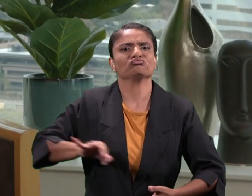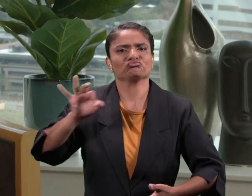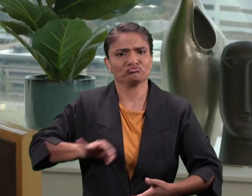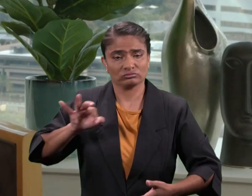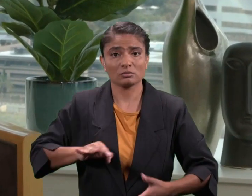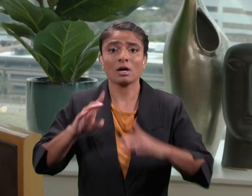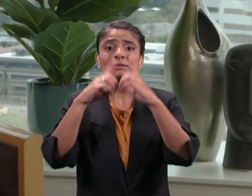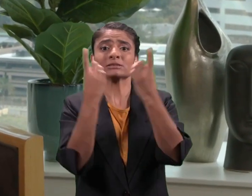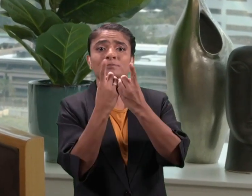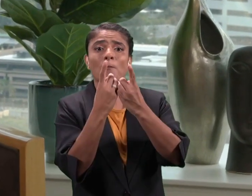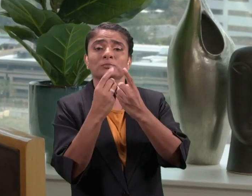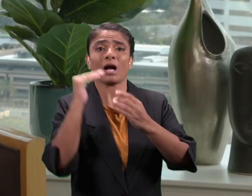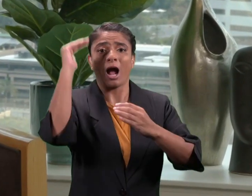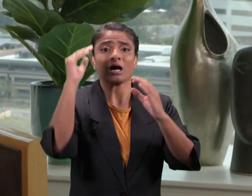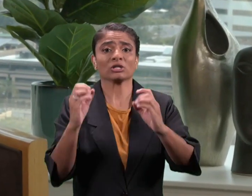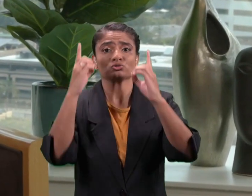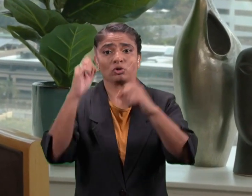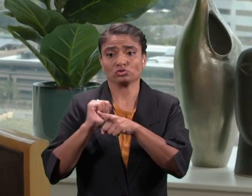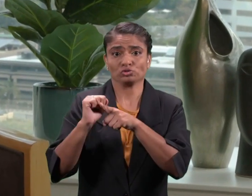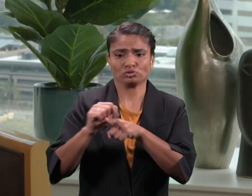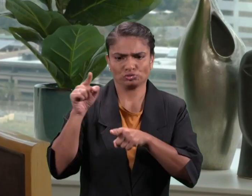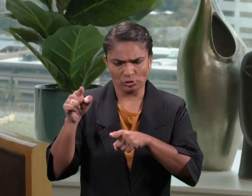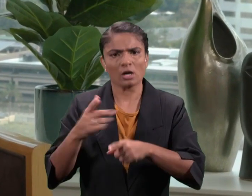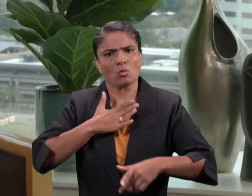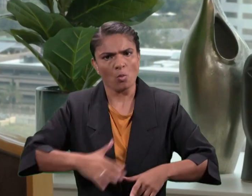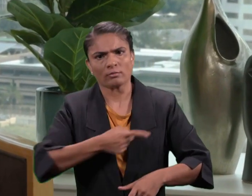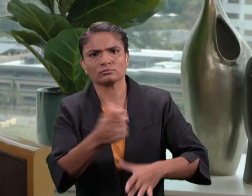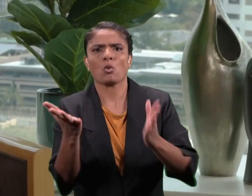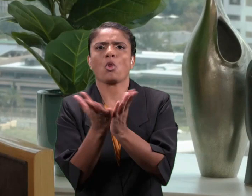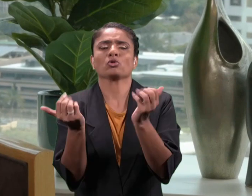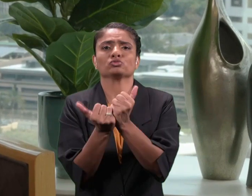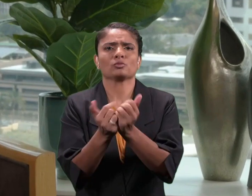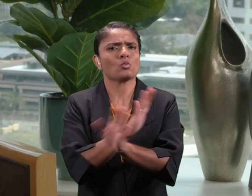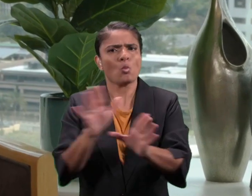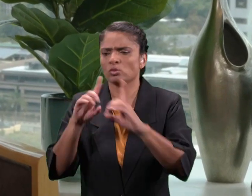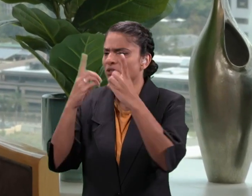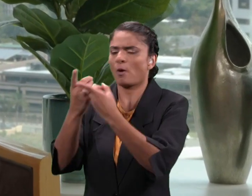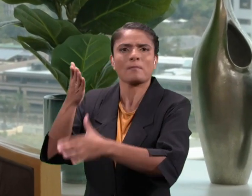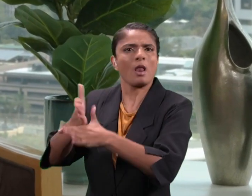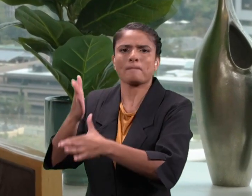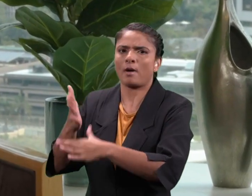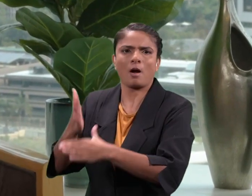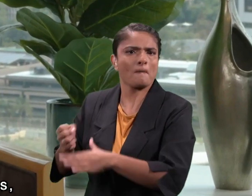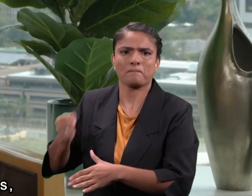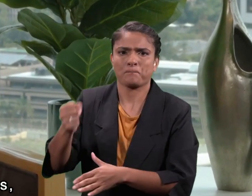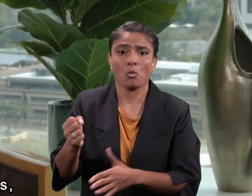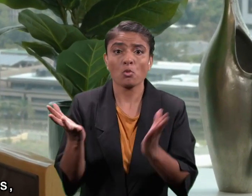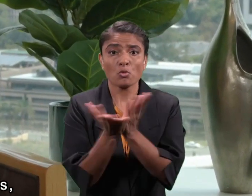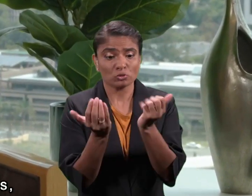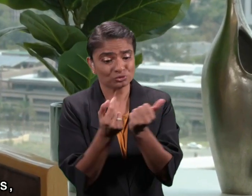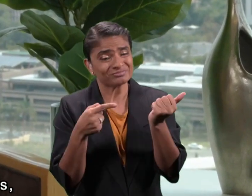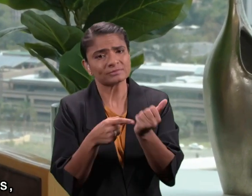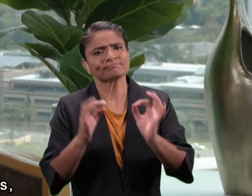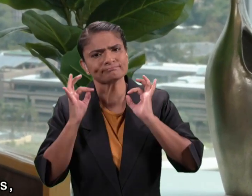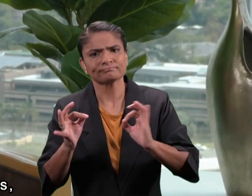binne die mandaat van die Departement van Hoër Onderwys en Opleiding val, eerder as die Departement van Indiensneming en Arbeid. Leerlingskappe